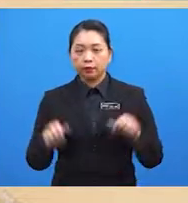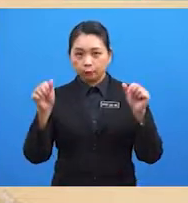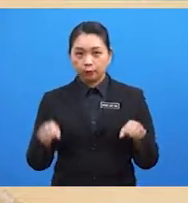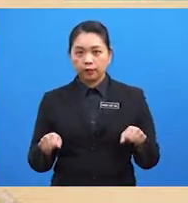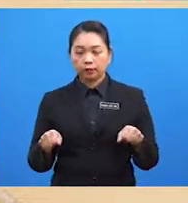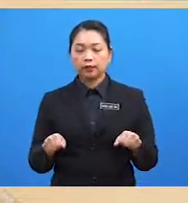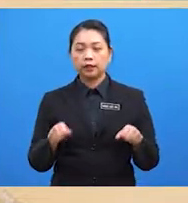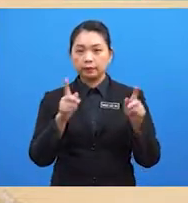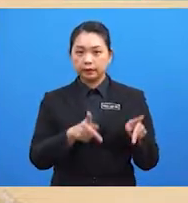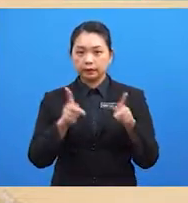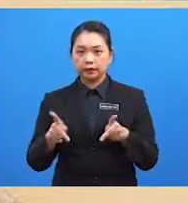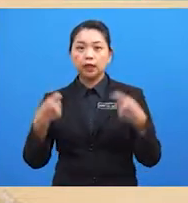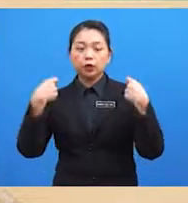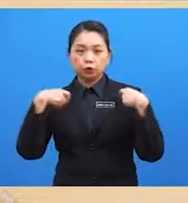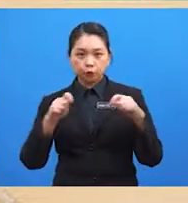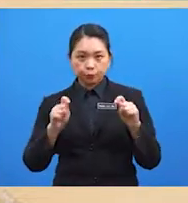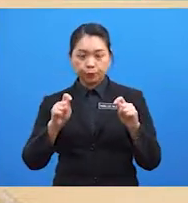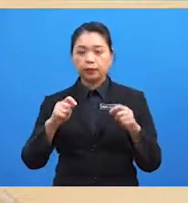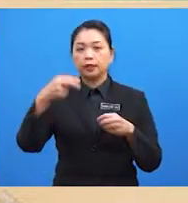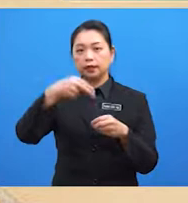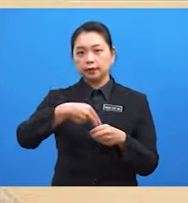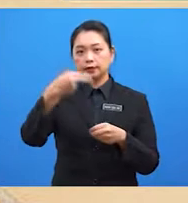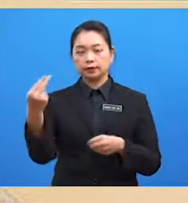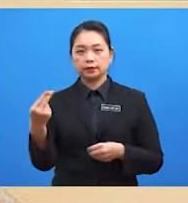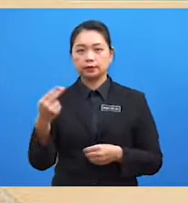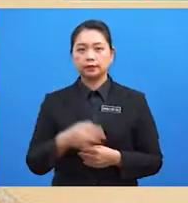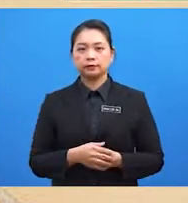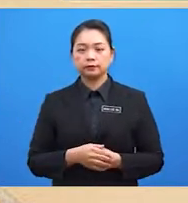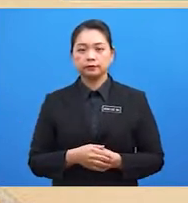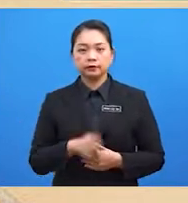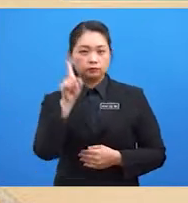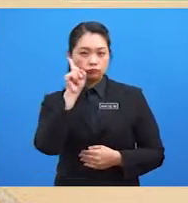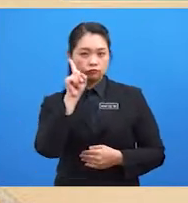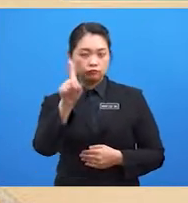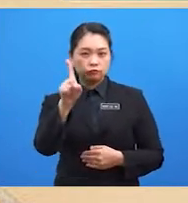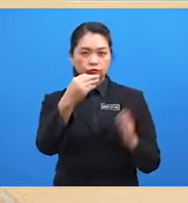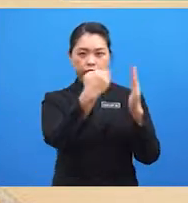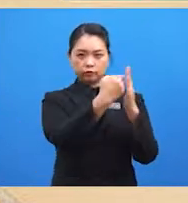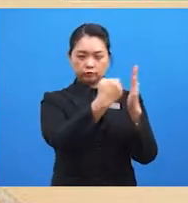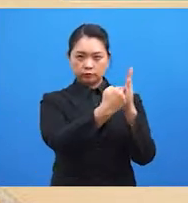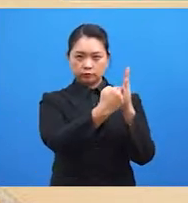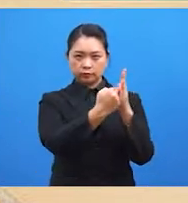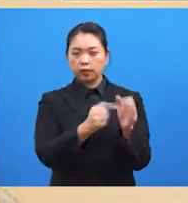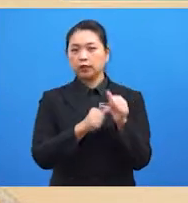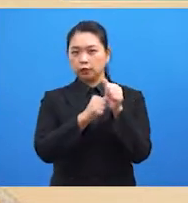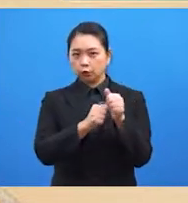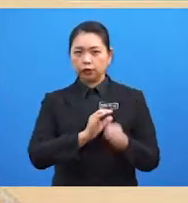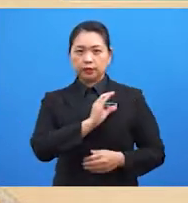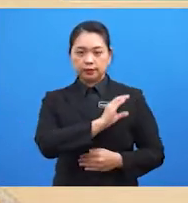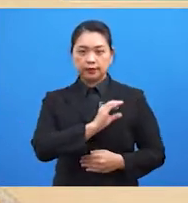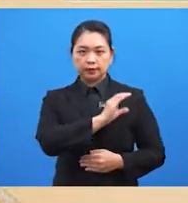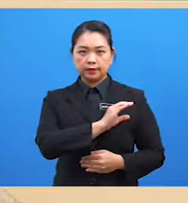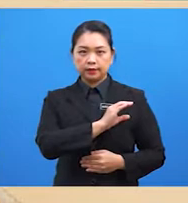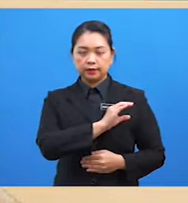Bolehkah pelajar cuba menghasilkan serangkap syair berpandukan ciri